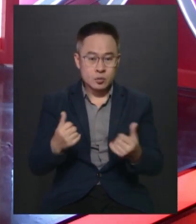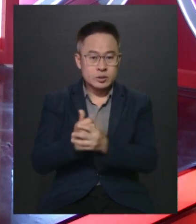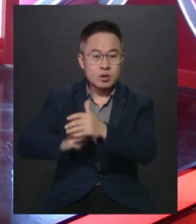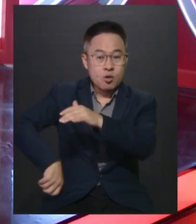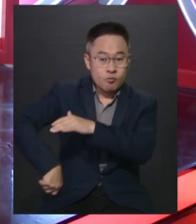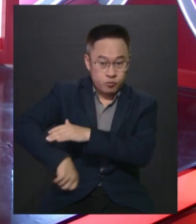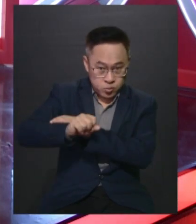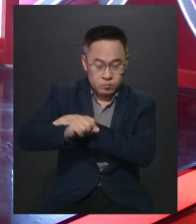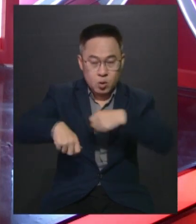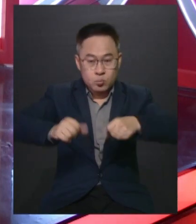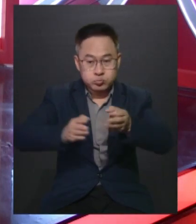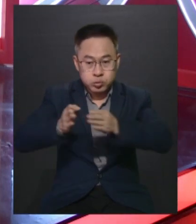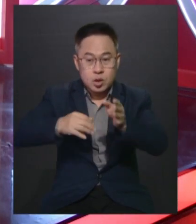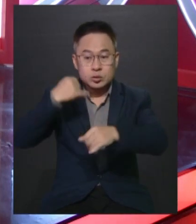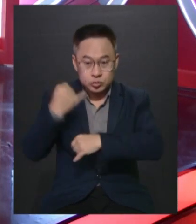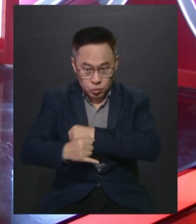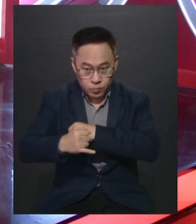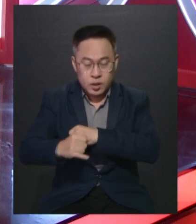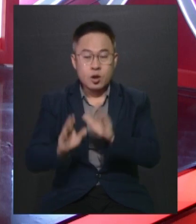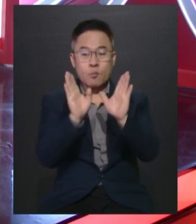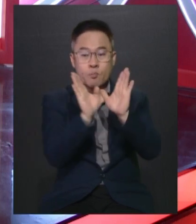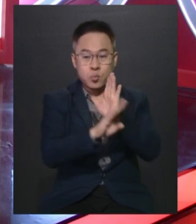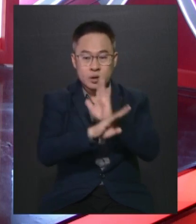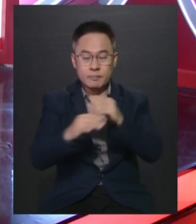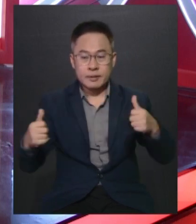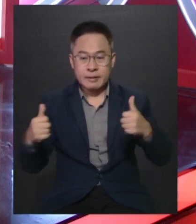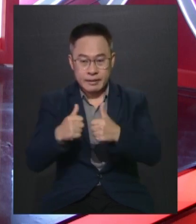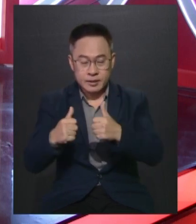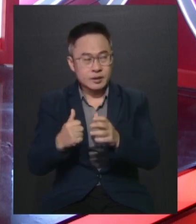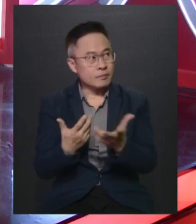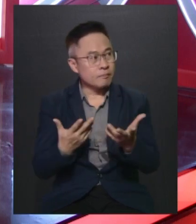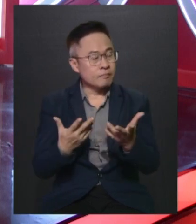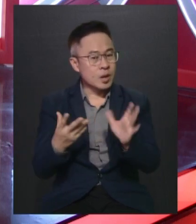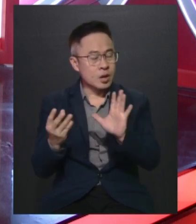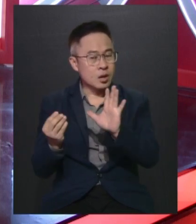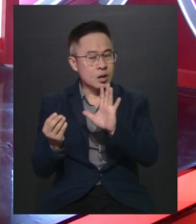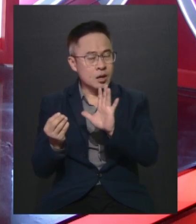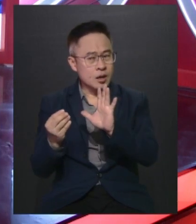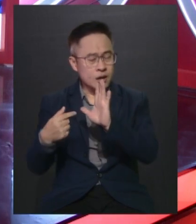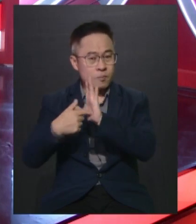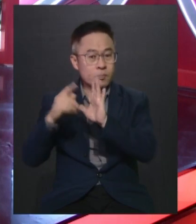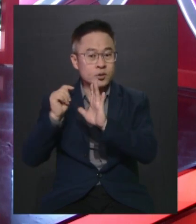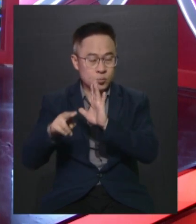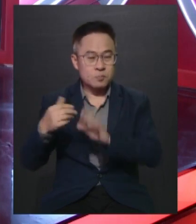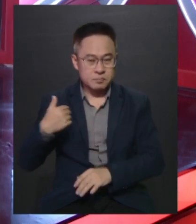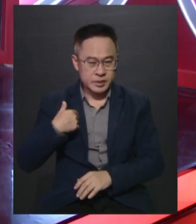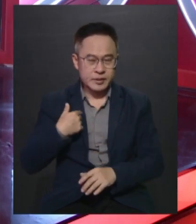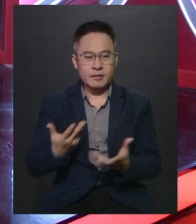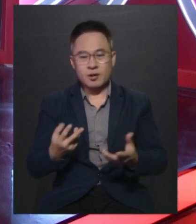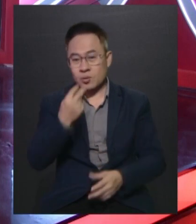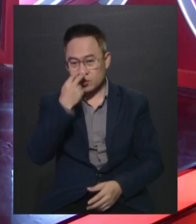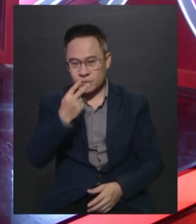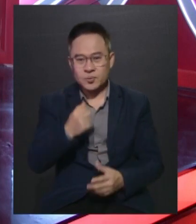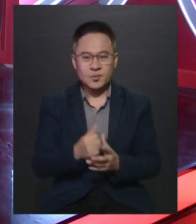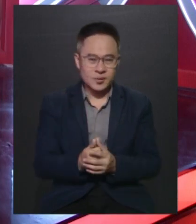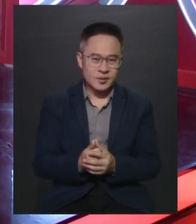ช่ บิ๊กแมตช์ต่อนะฮะ เอ๊ะเราไปทันไหมเนี่ยแม คุ้มเลยนะฮะ เดี๋ยวจบข่าวกี่โมงเน ี่ ยทันไหม คือเราอาจจะไปทัน